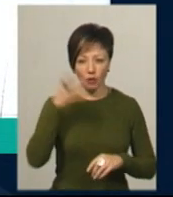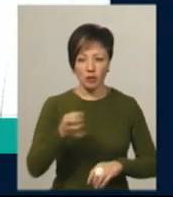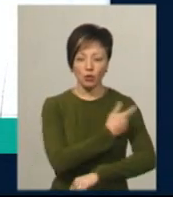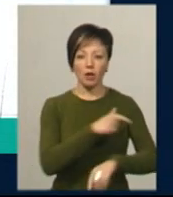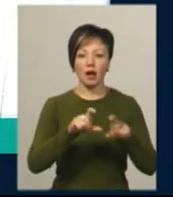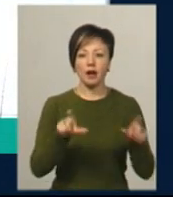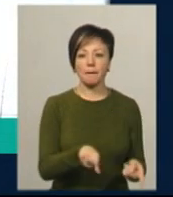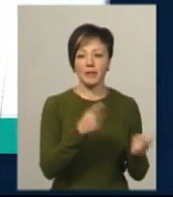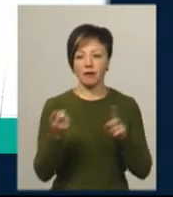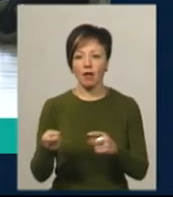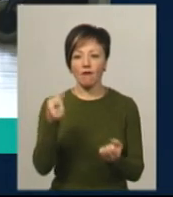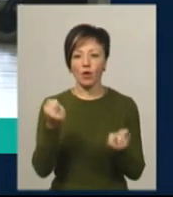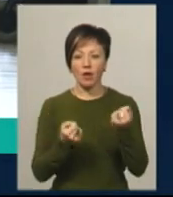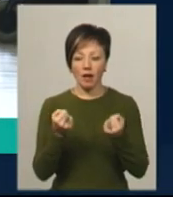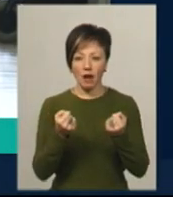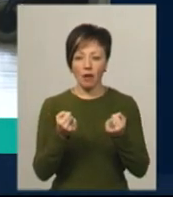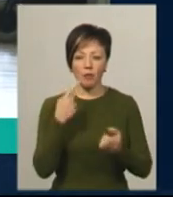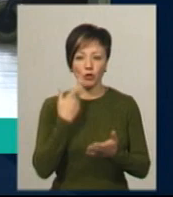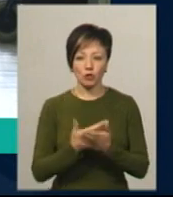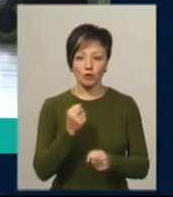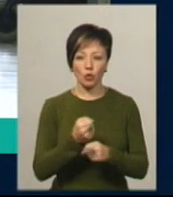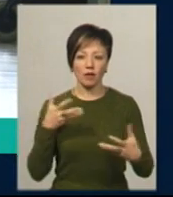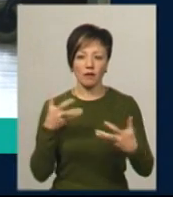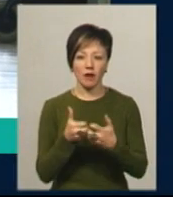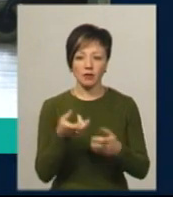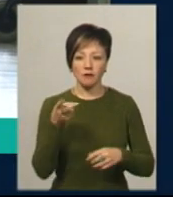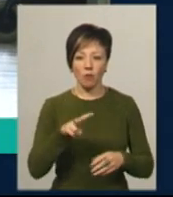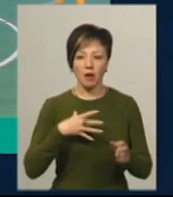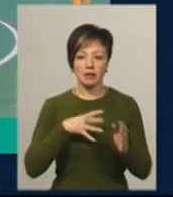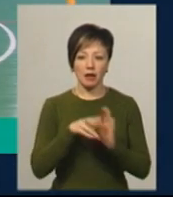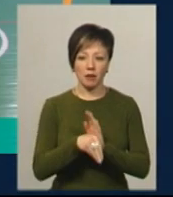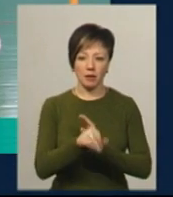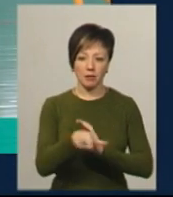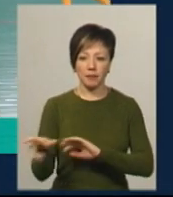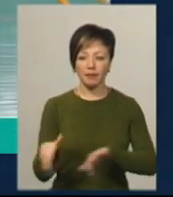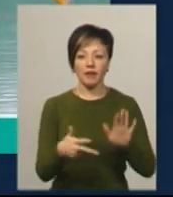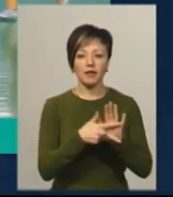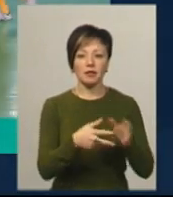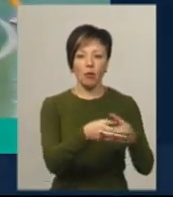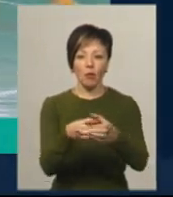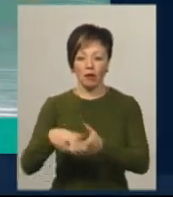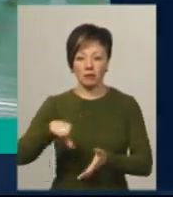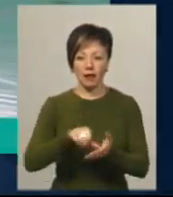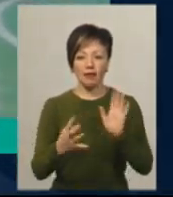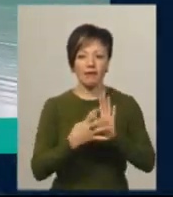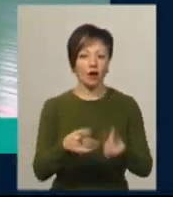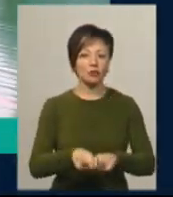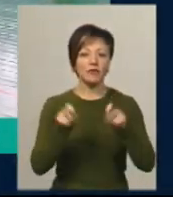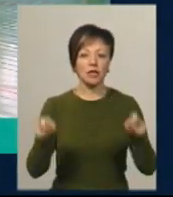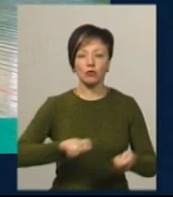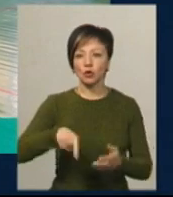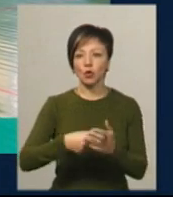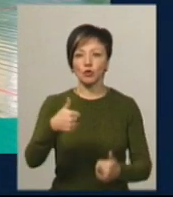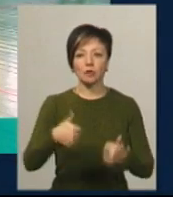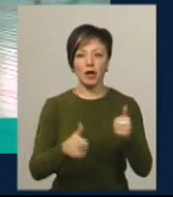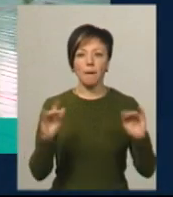обласної лікарні перевели водія, якого підозрюють у скоєнні ДТП із двома загиблими. 8 команд беруть участь у 9-му відкритому міському